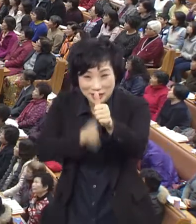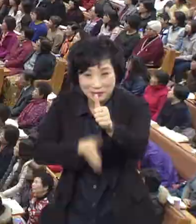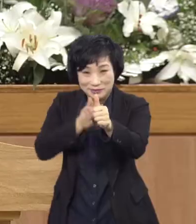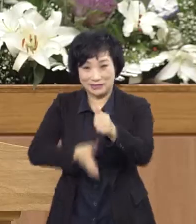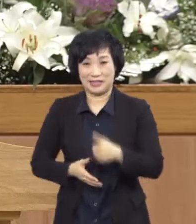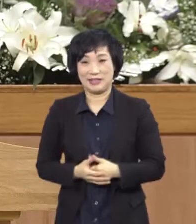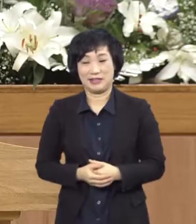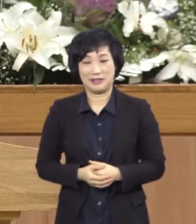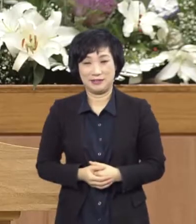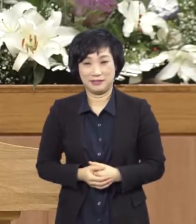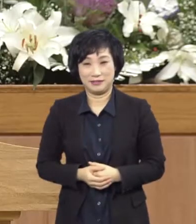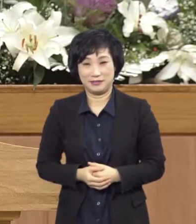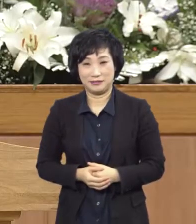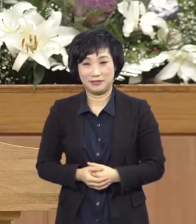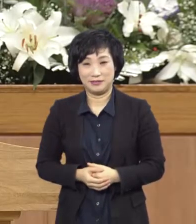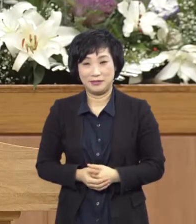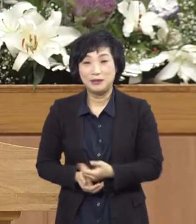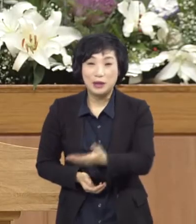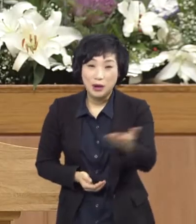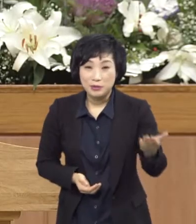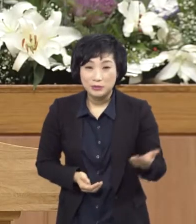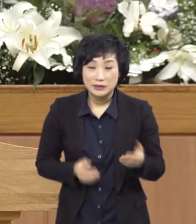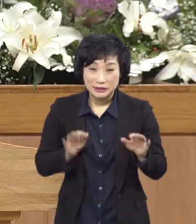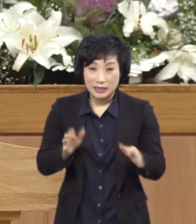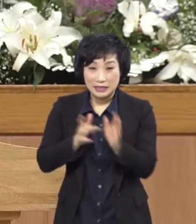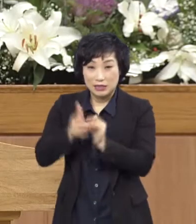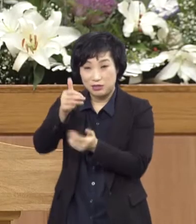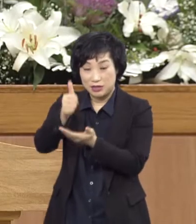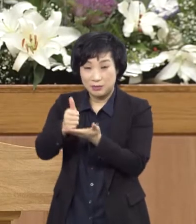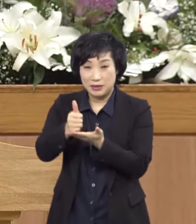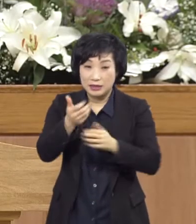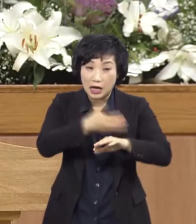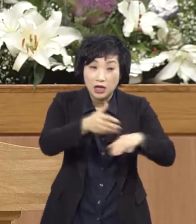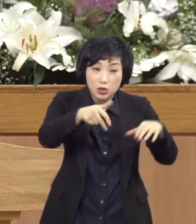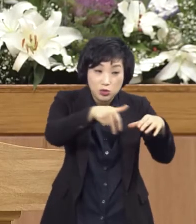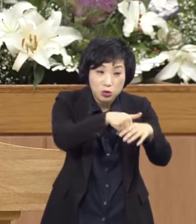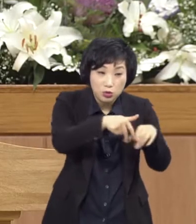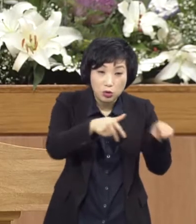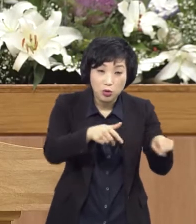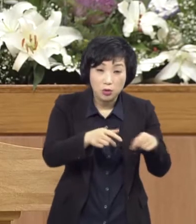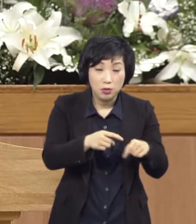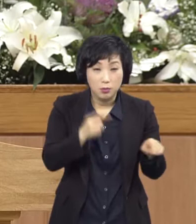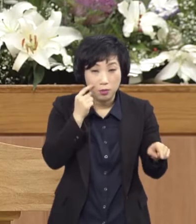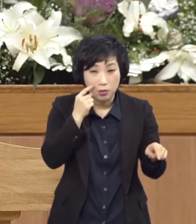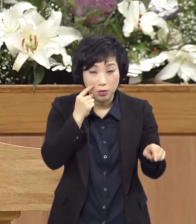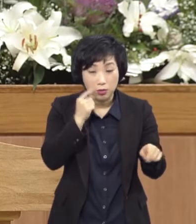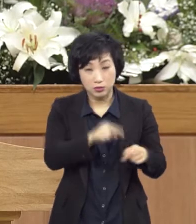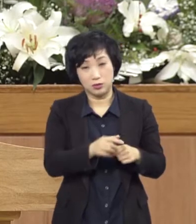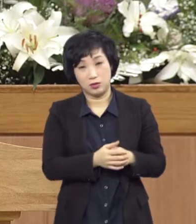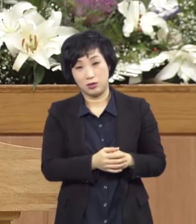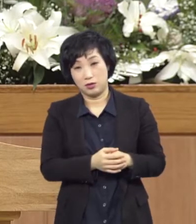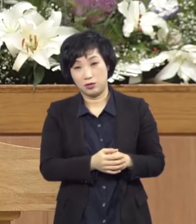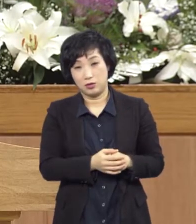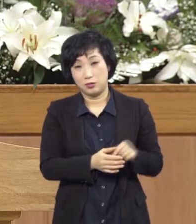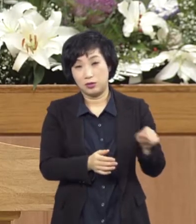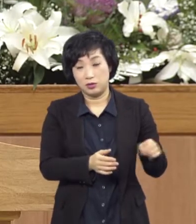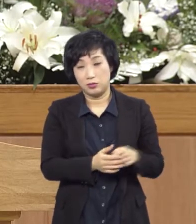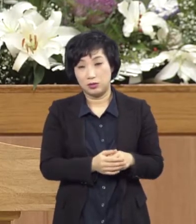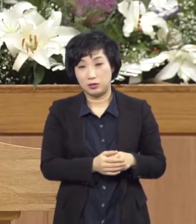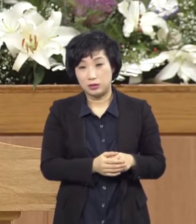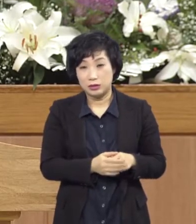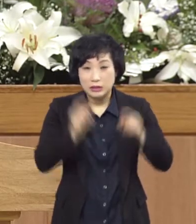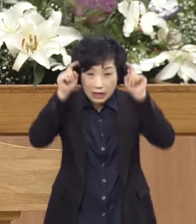예, 여러분, 예수께서 이방 종교를 절대로